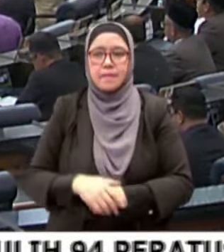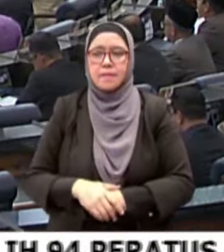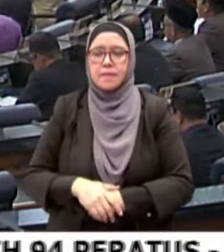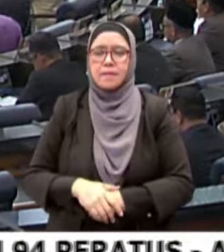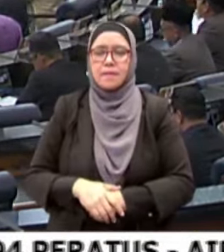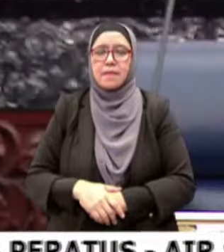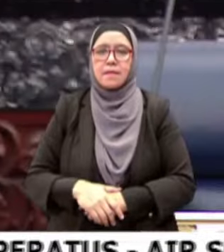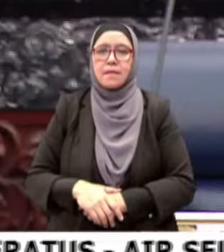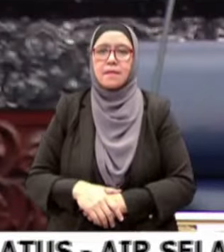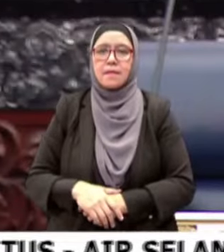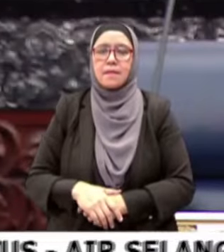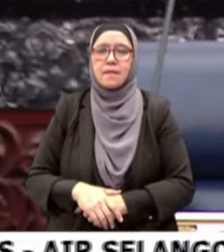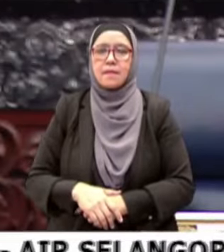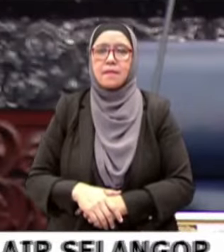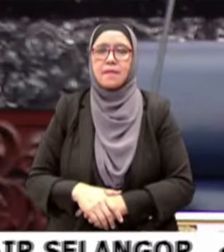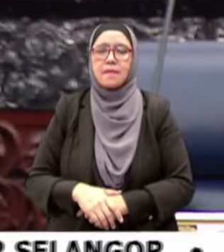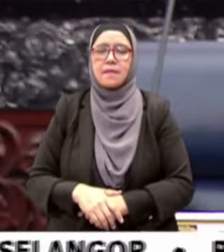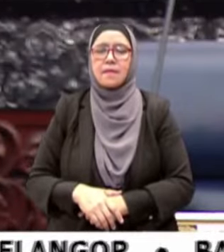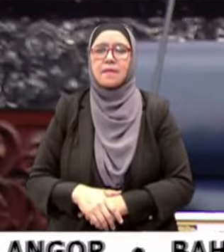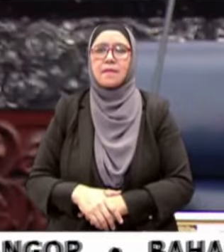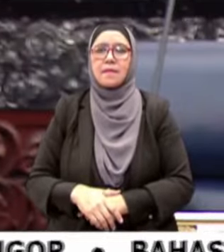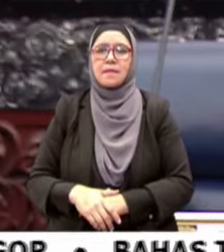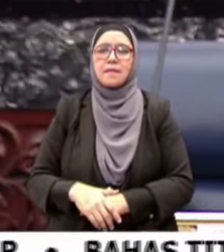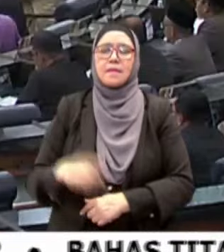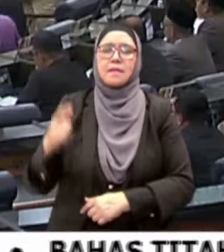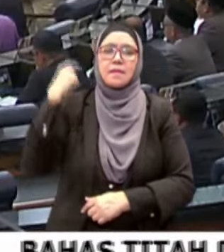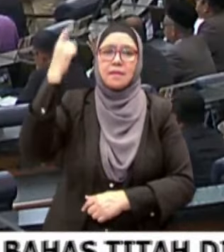soalan saya nomor 2